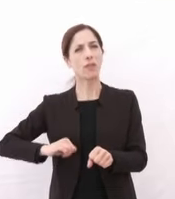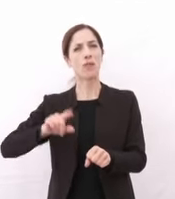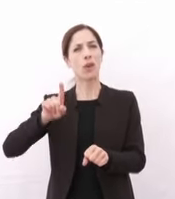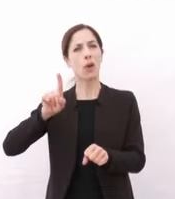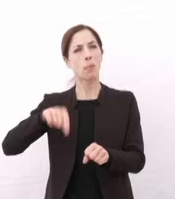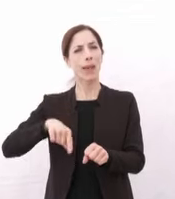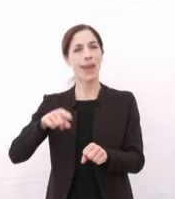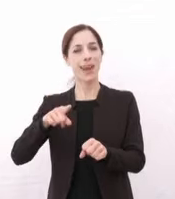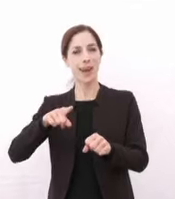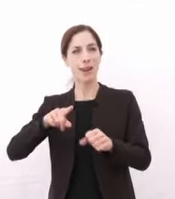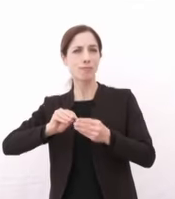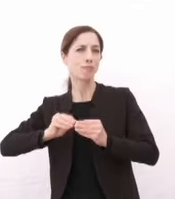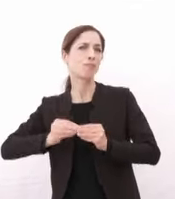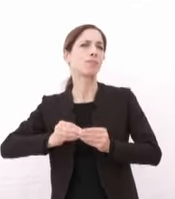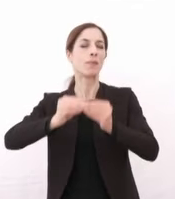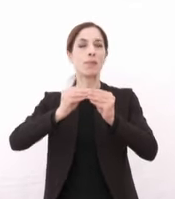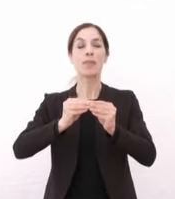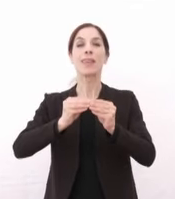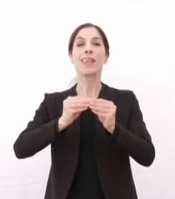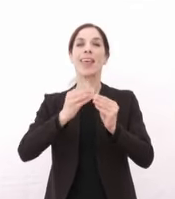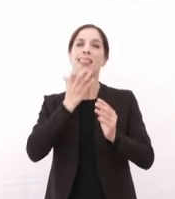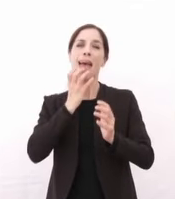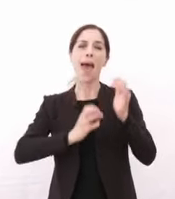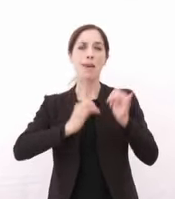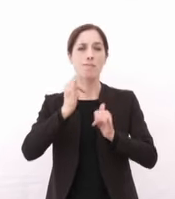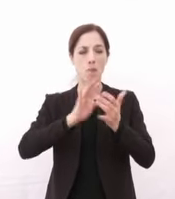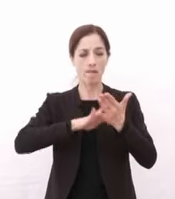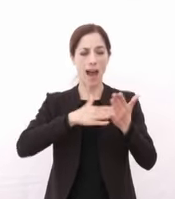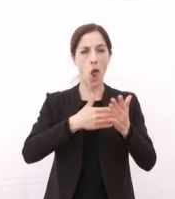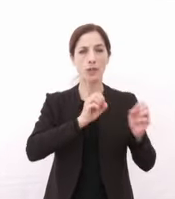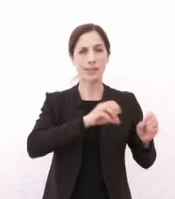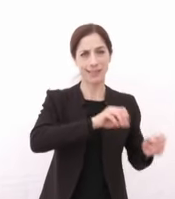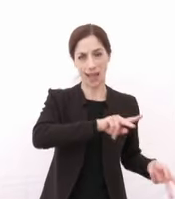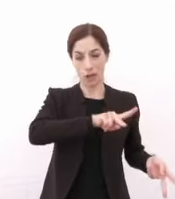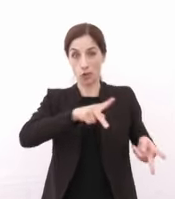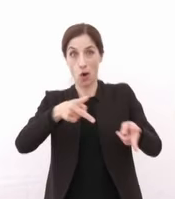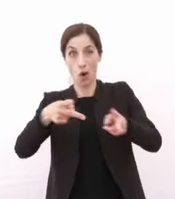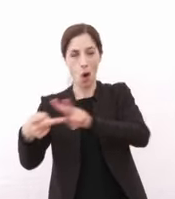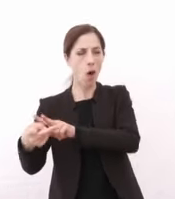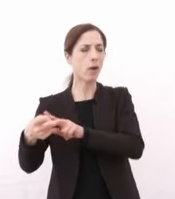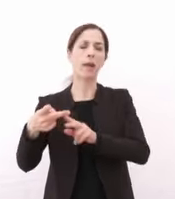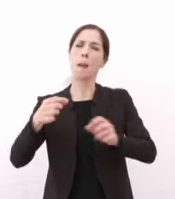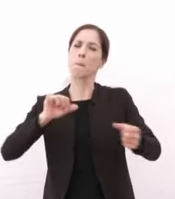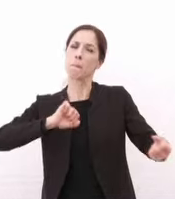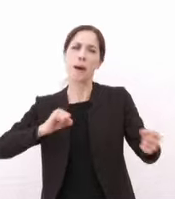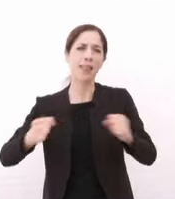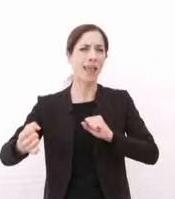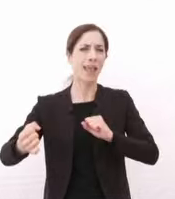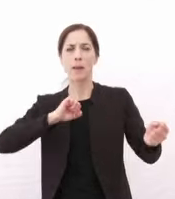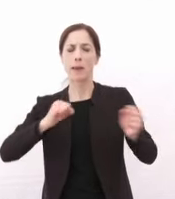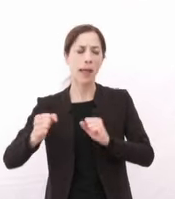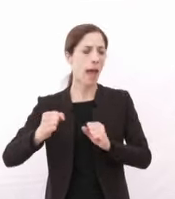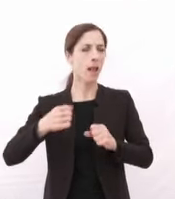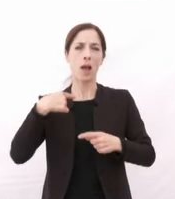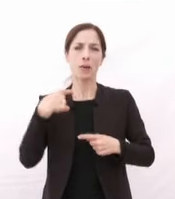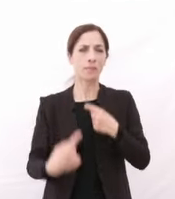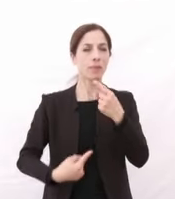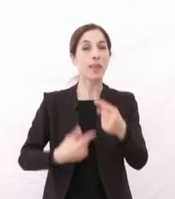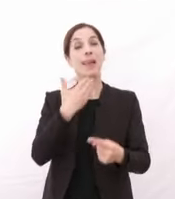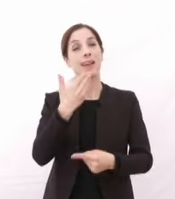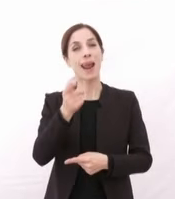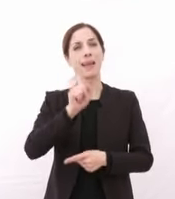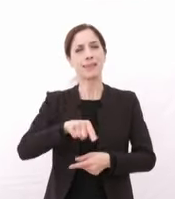alla costruzione del termovalorizzatore, tutte battaglie che lui portava avanti civicamente anche grazie ad un'associazione che